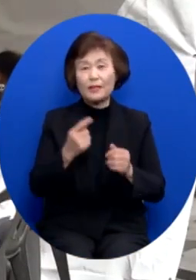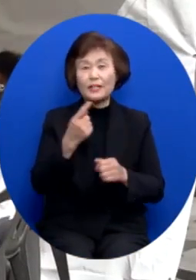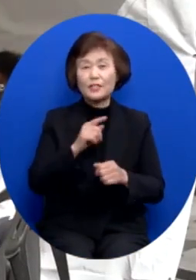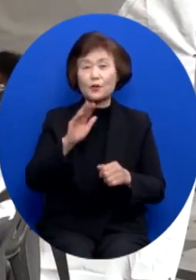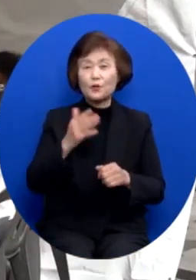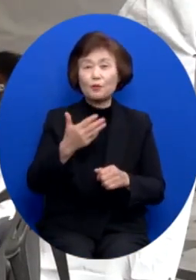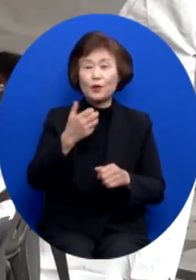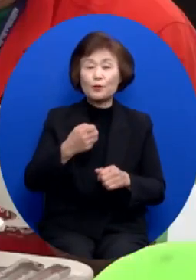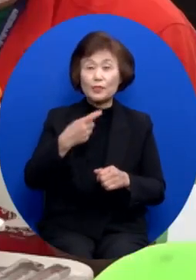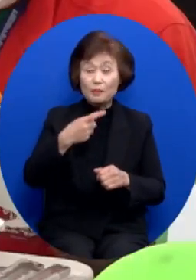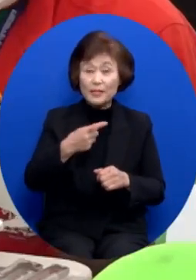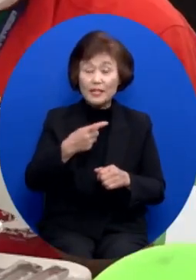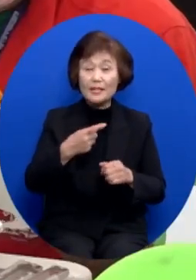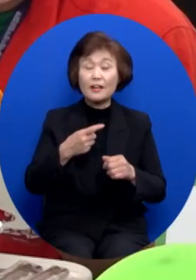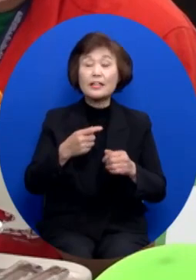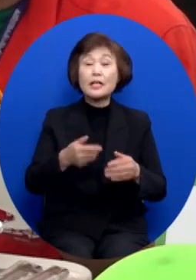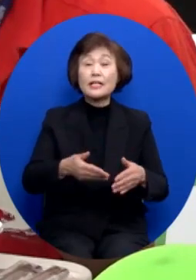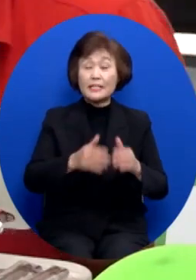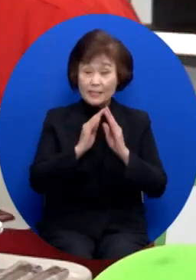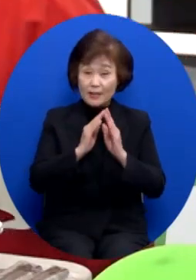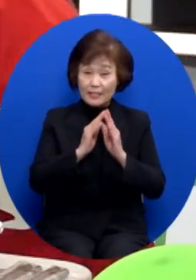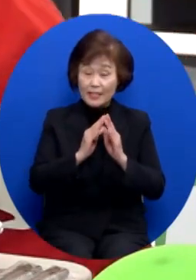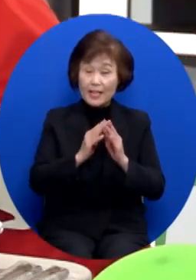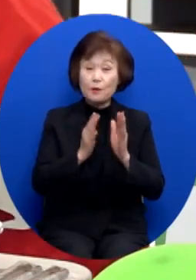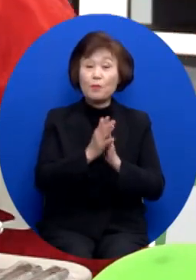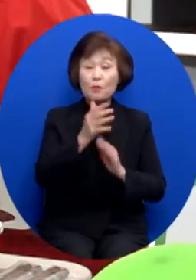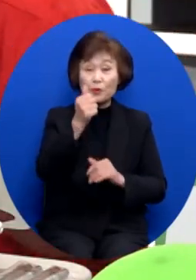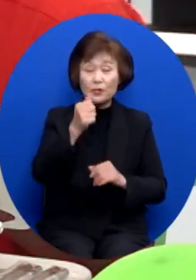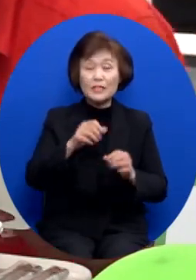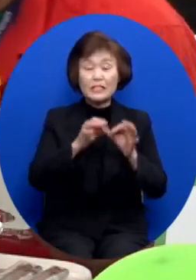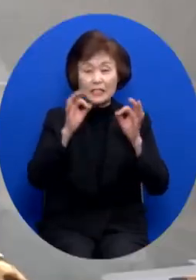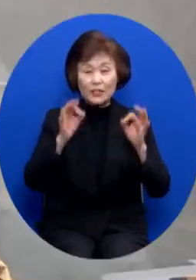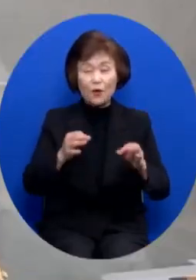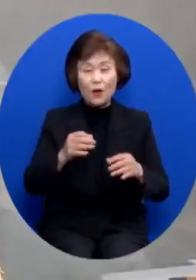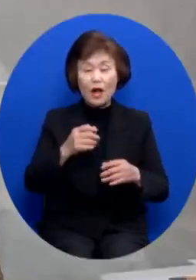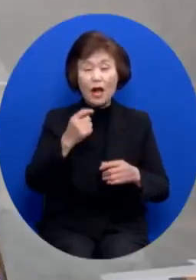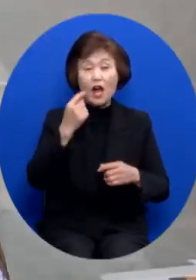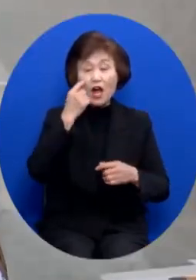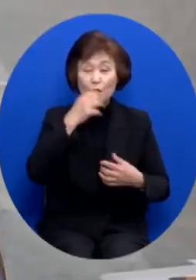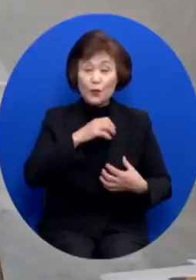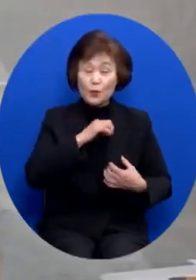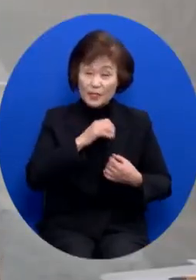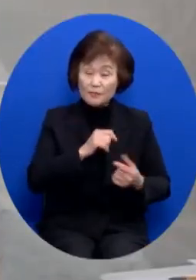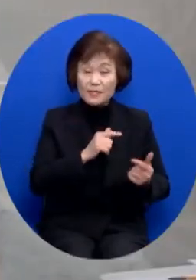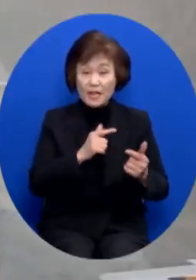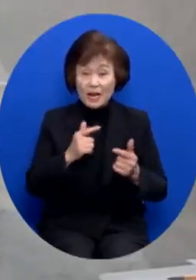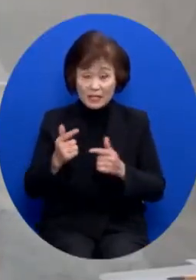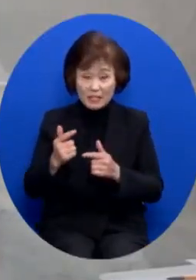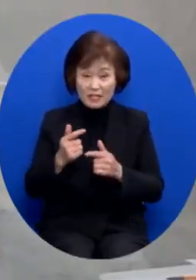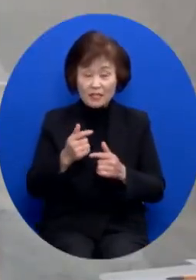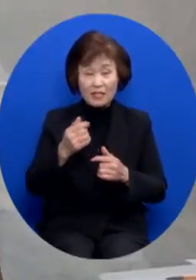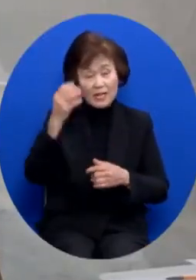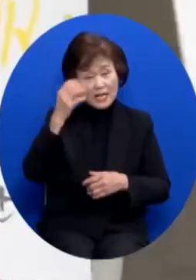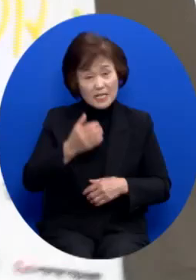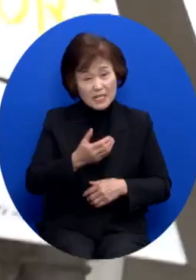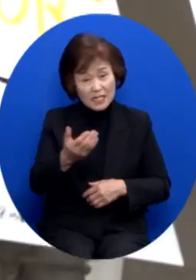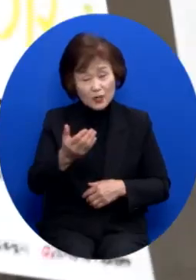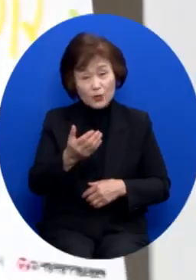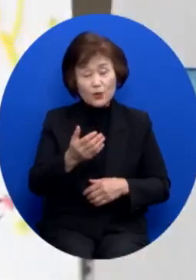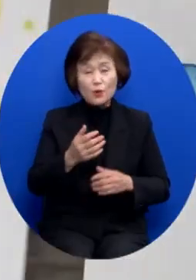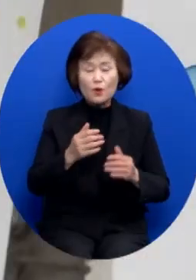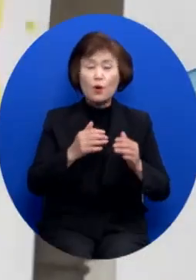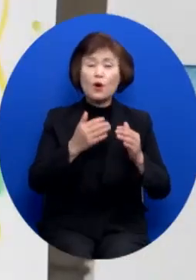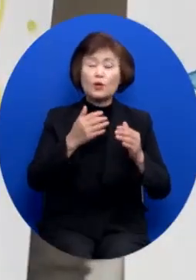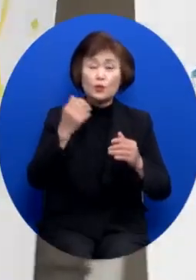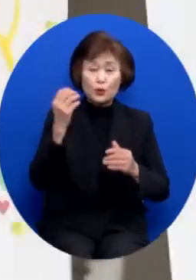1월 22일에 창립된 본부는 그동안 장기기증 캠페인 신장이식 결 사업 뇌사 장기 기증인 유가족